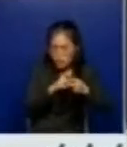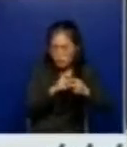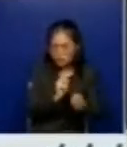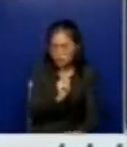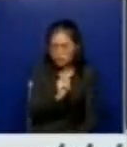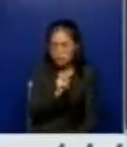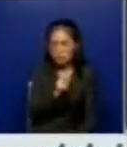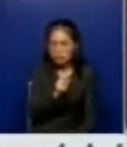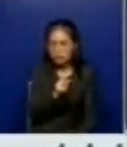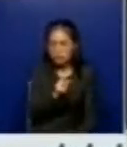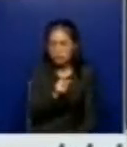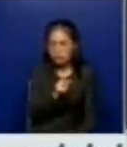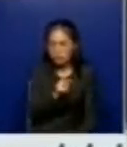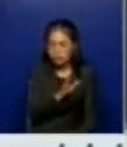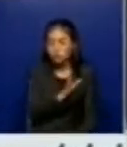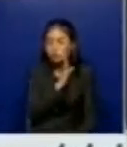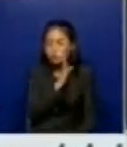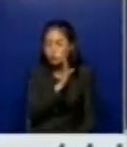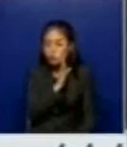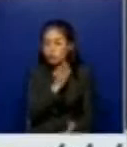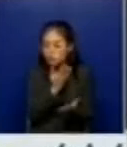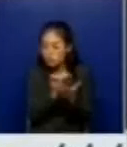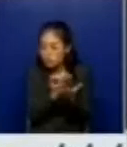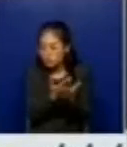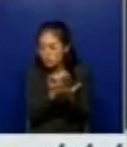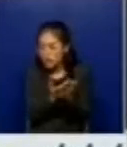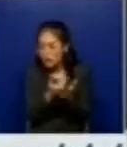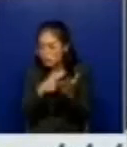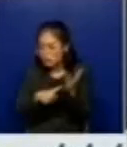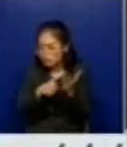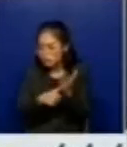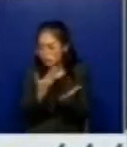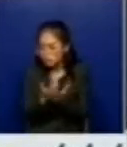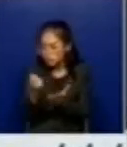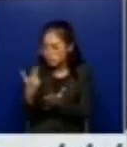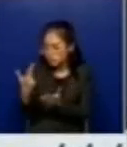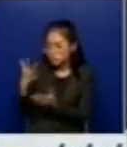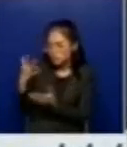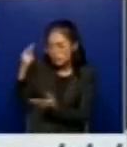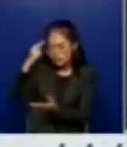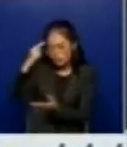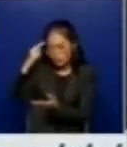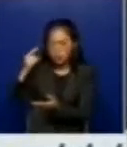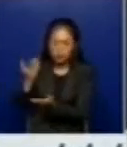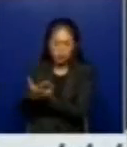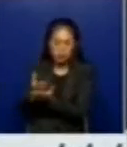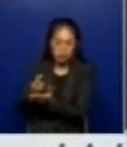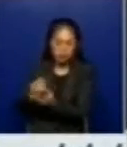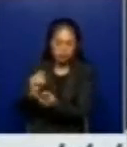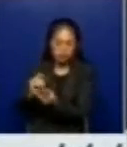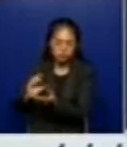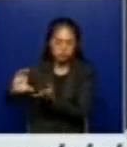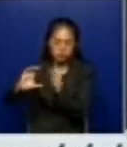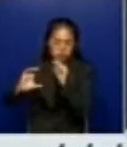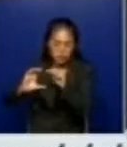ก็คงจะกระทบกระเทือนถึงเมื่อไม่มีรายได้จากการจัดเก็บนะครับถึงตั้งเป้าไว้ 3.3 ล้านล้านก็ตามเนี่ยน